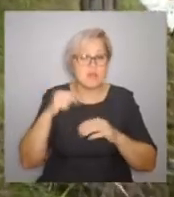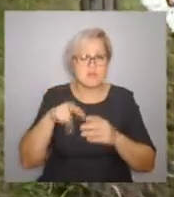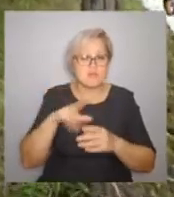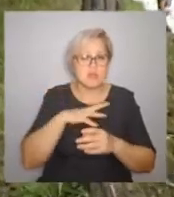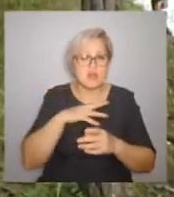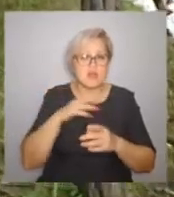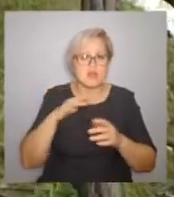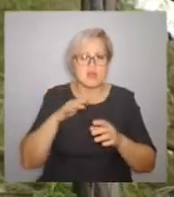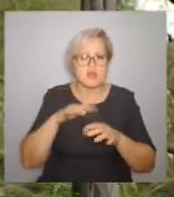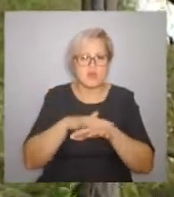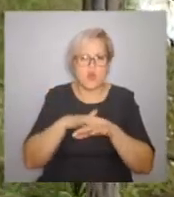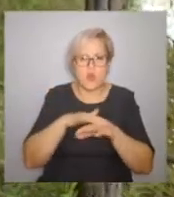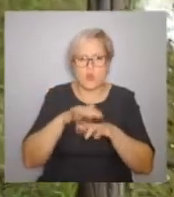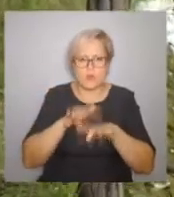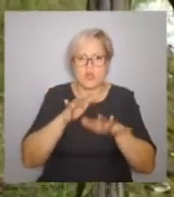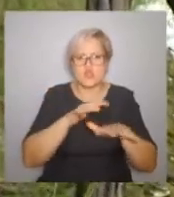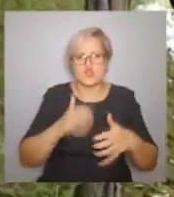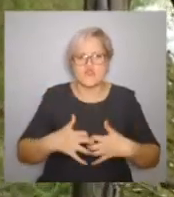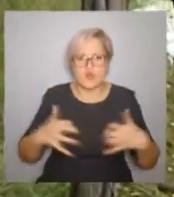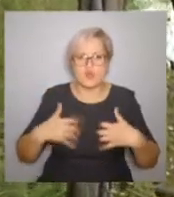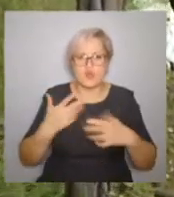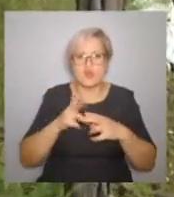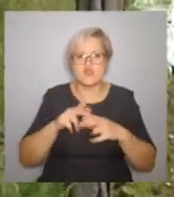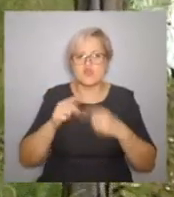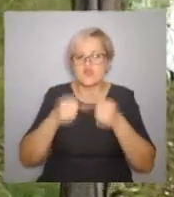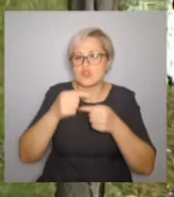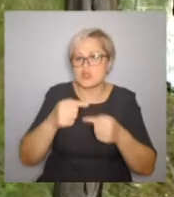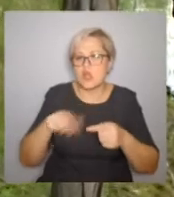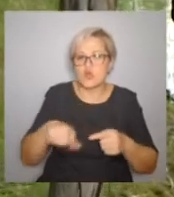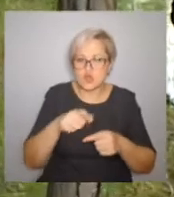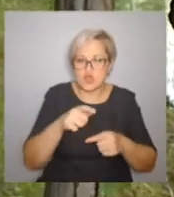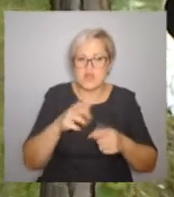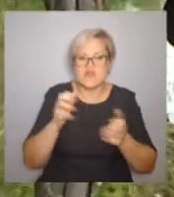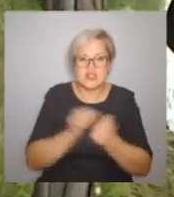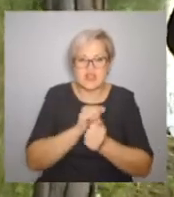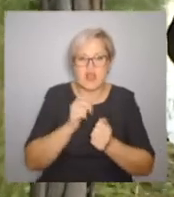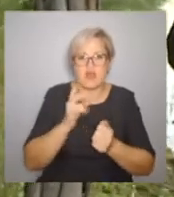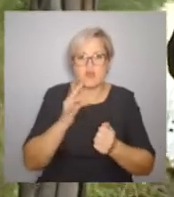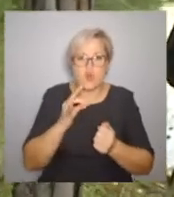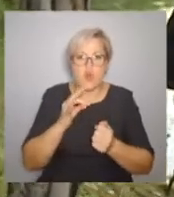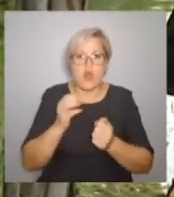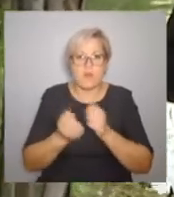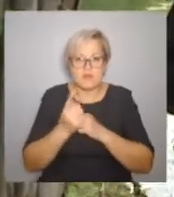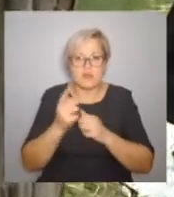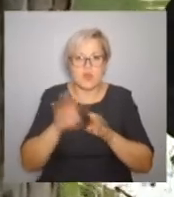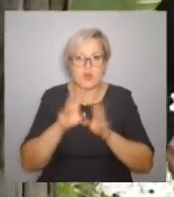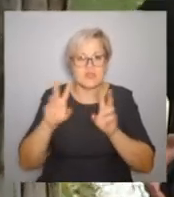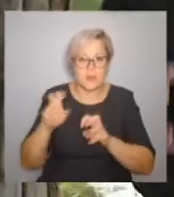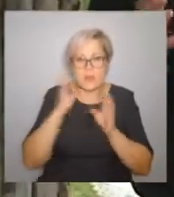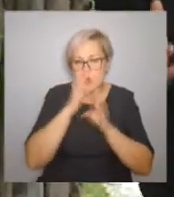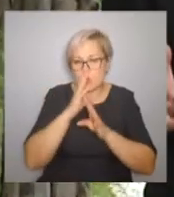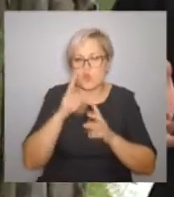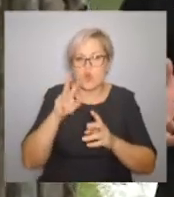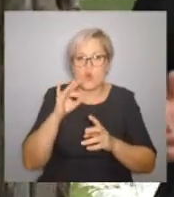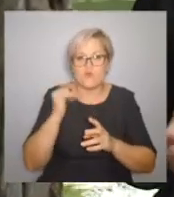он образовывал так называемую природную ловушку – топь, в которой застревали либо тонули животные различные – мамонты, шерстистые носороги,